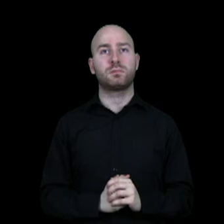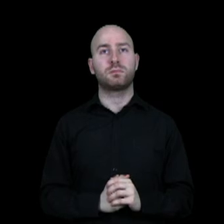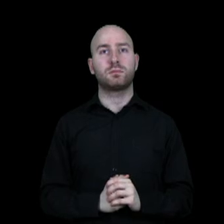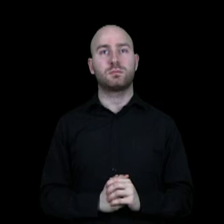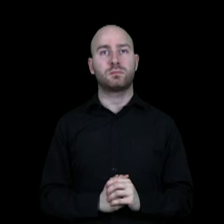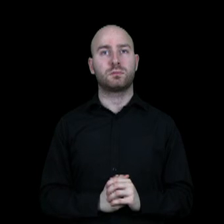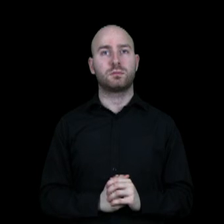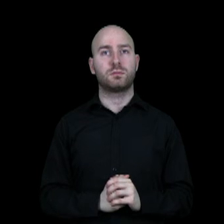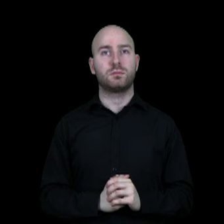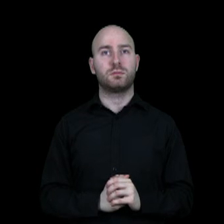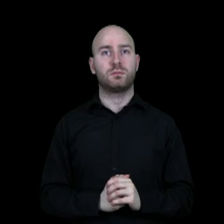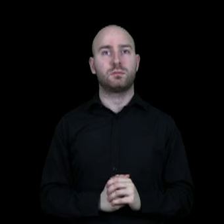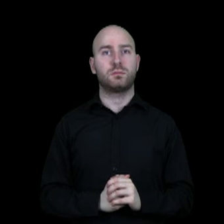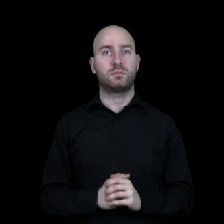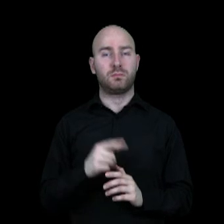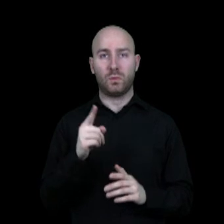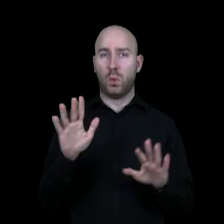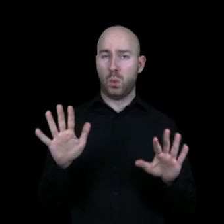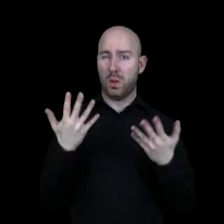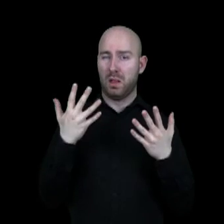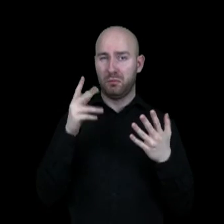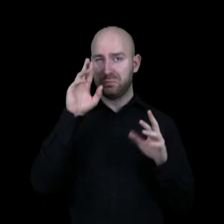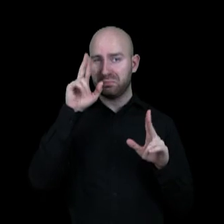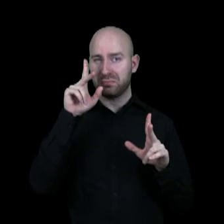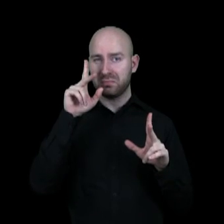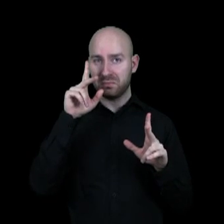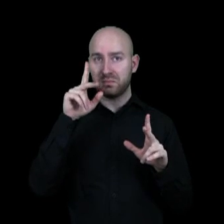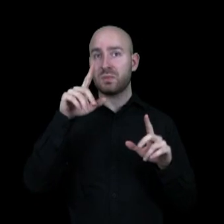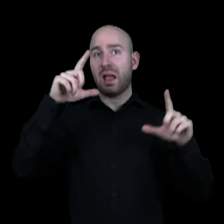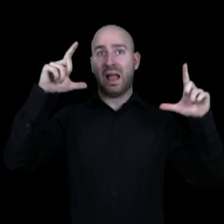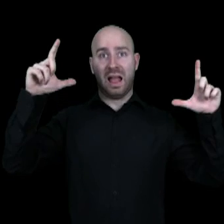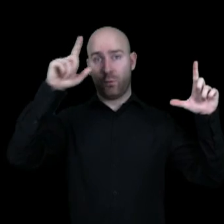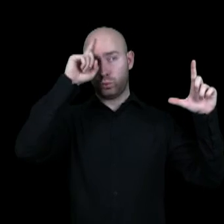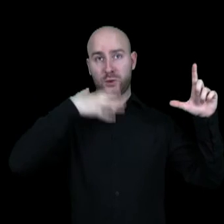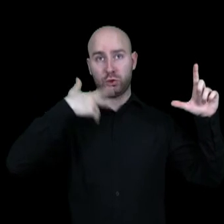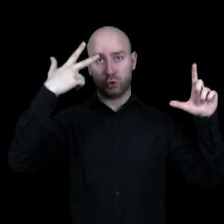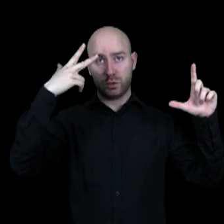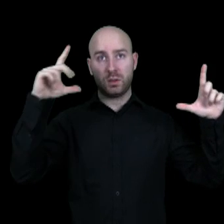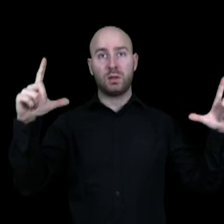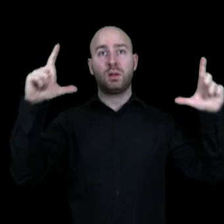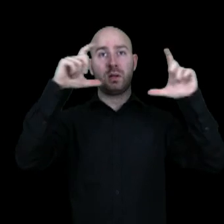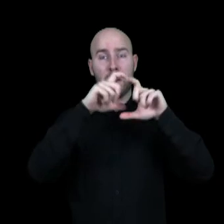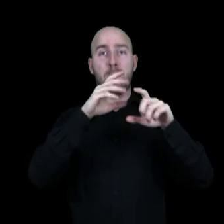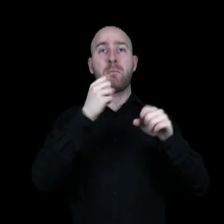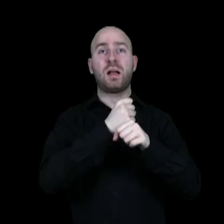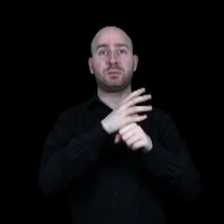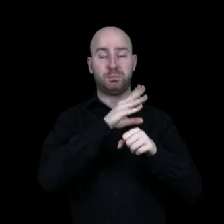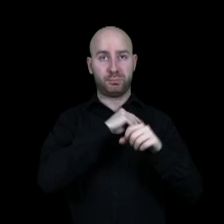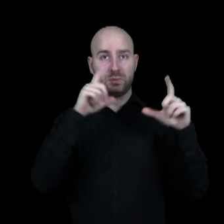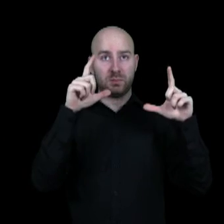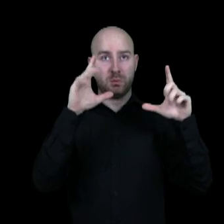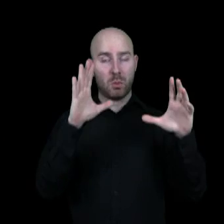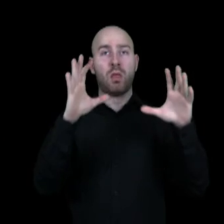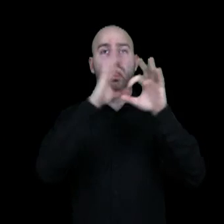sile roboczej jeden jest bezrobotny jeden bezrobotny jeden bezrobotny